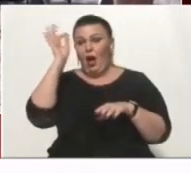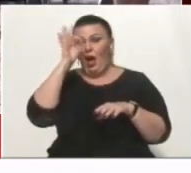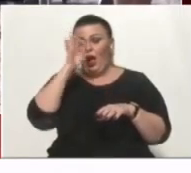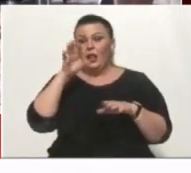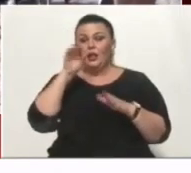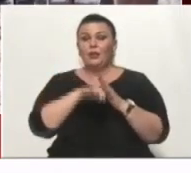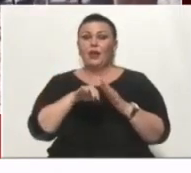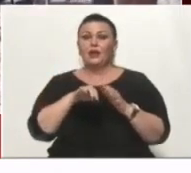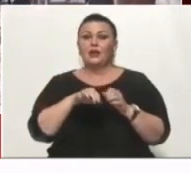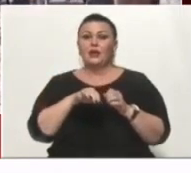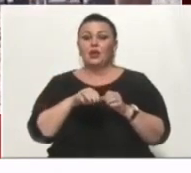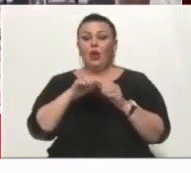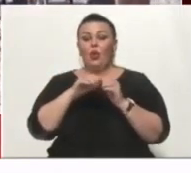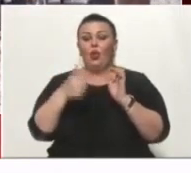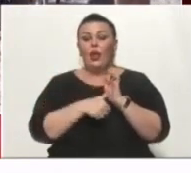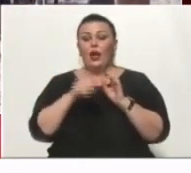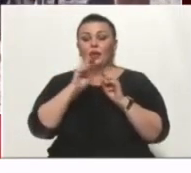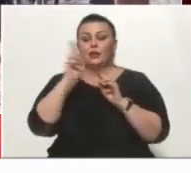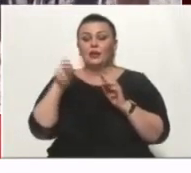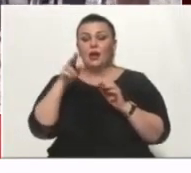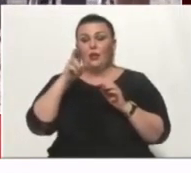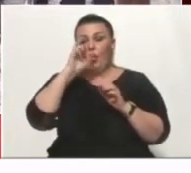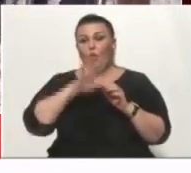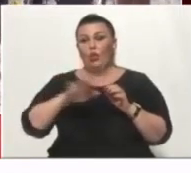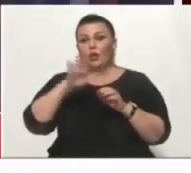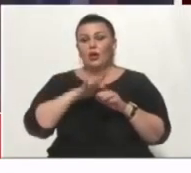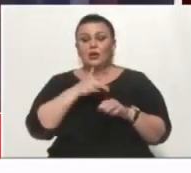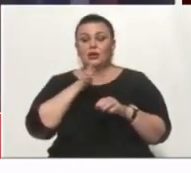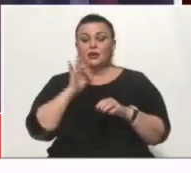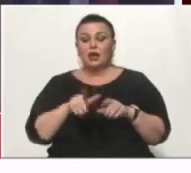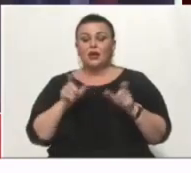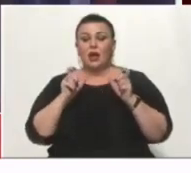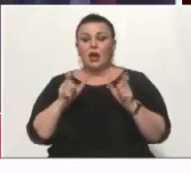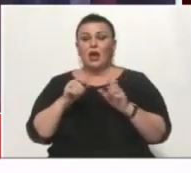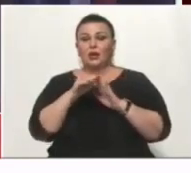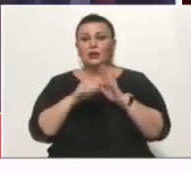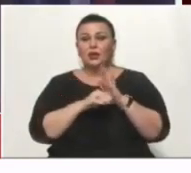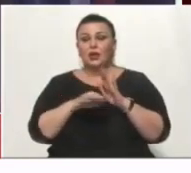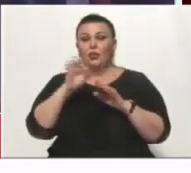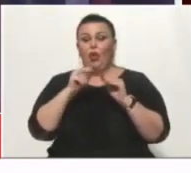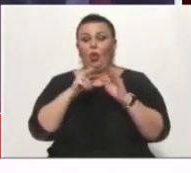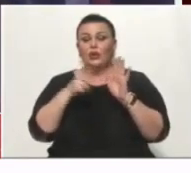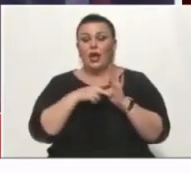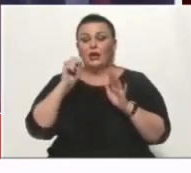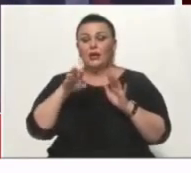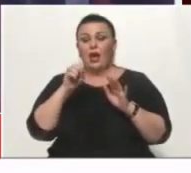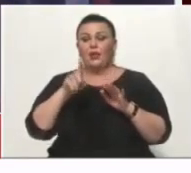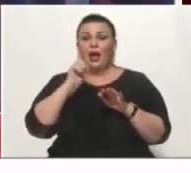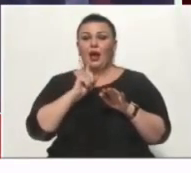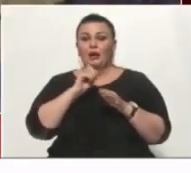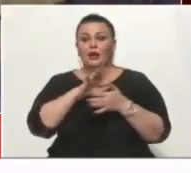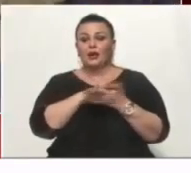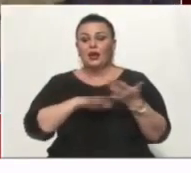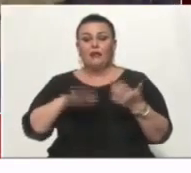Almaniyada 16 dekabrdan bəri hökm sürən sərt karantin rejimi 18 aprelə qədər hələ də